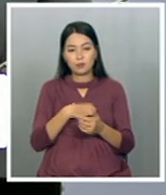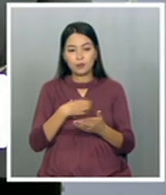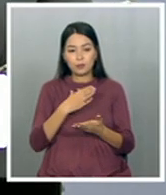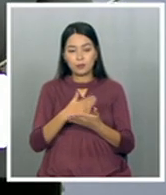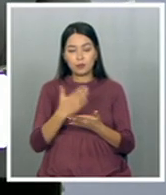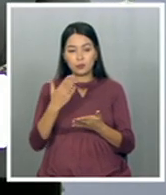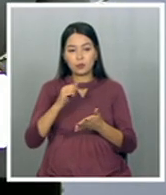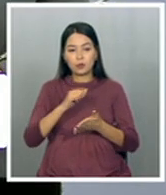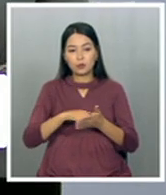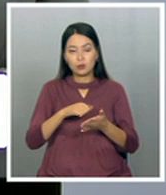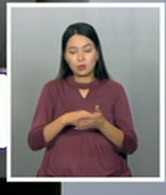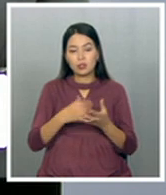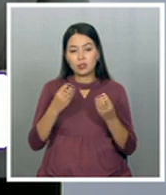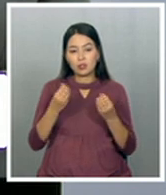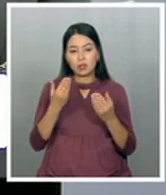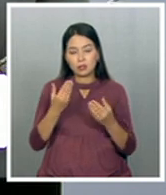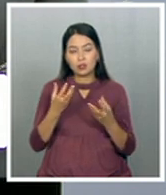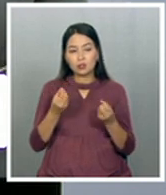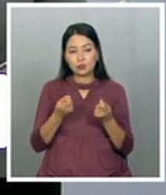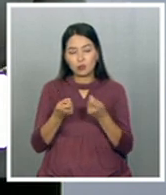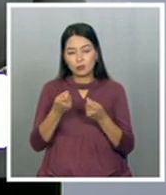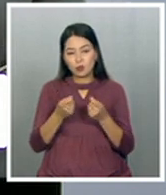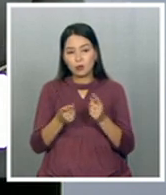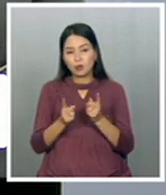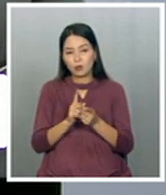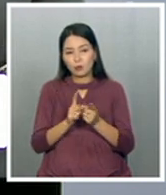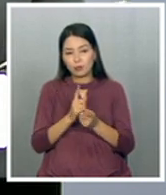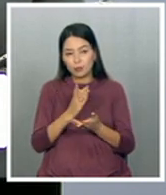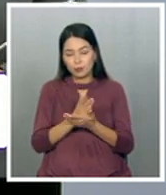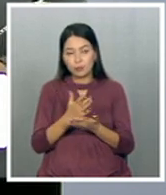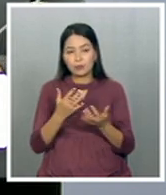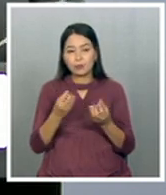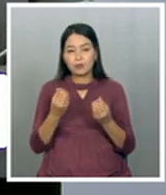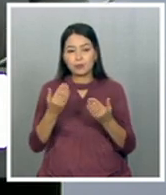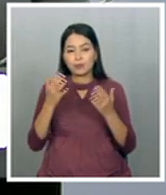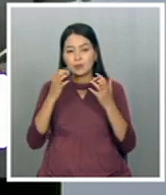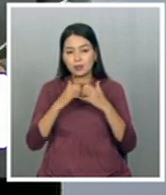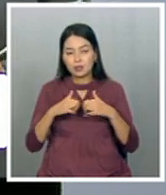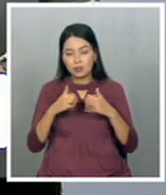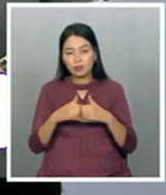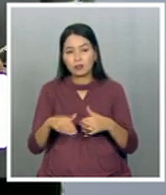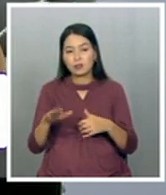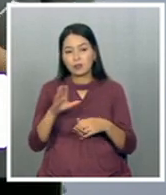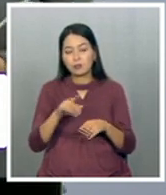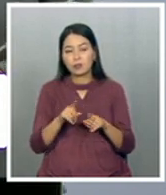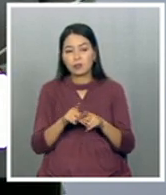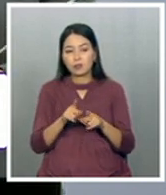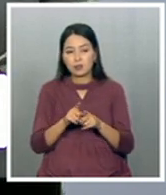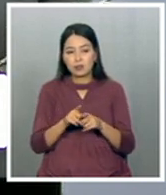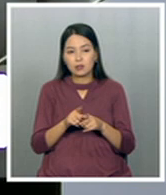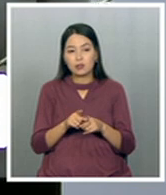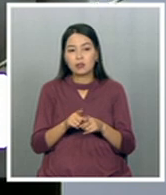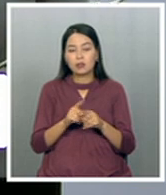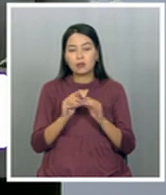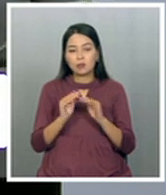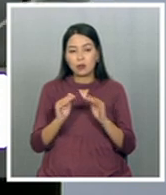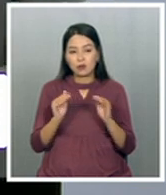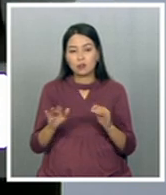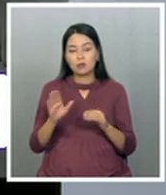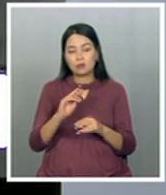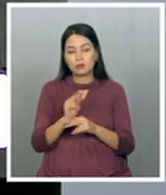олар жабын ұлпаларын өзгерткен. Мысалы, олар жабын ұлпаларында сыр қабықтар, сондай-ақ балауыздар түзіп отырады.